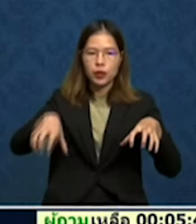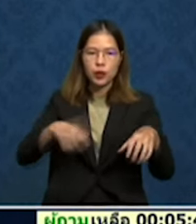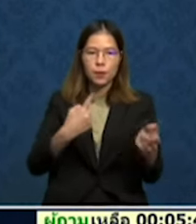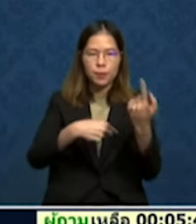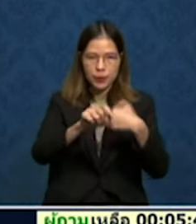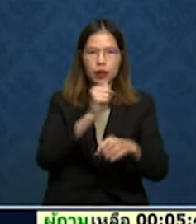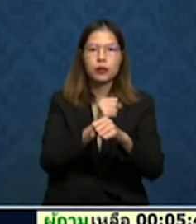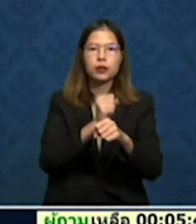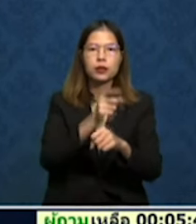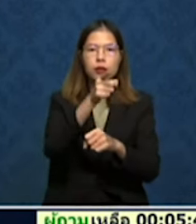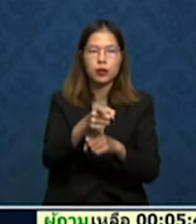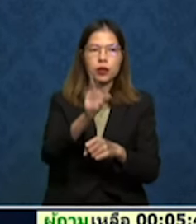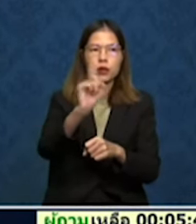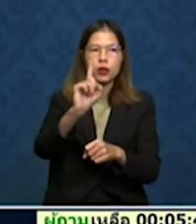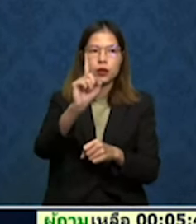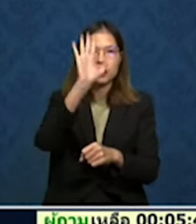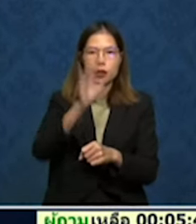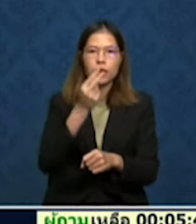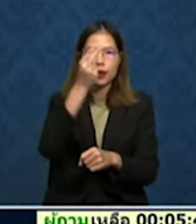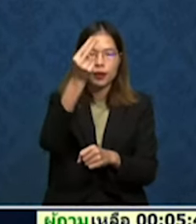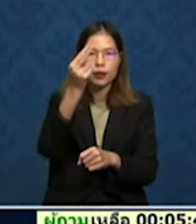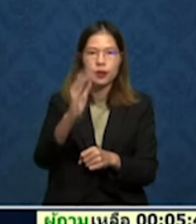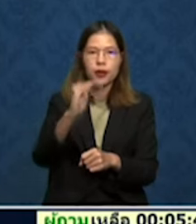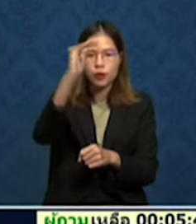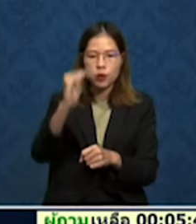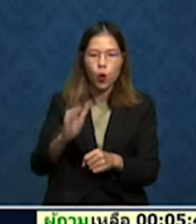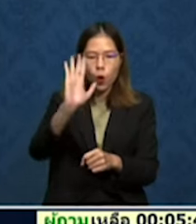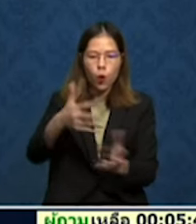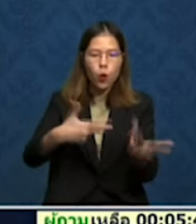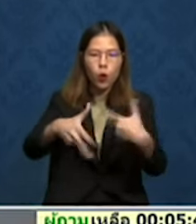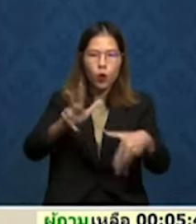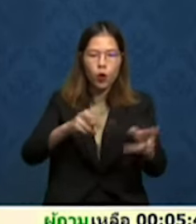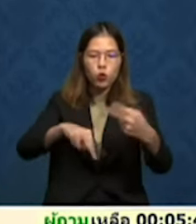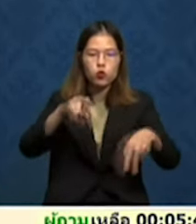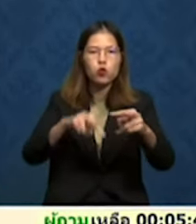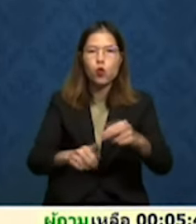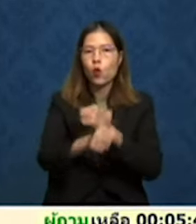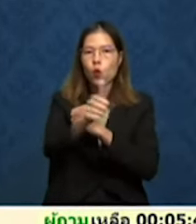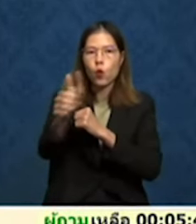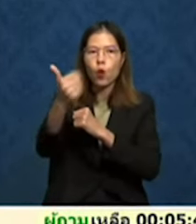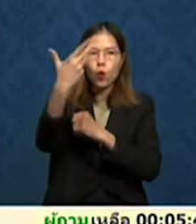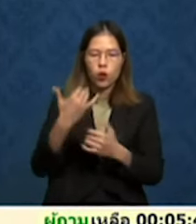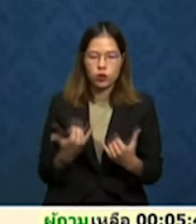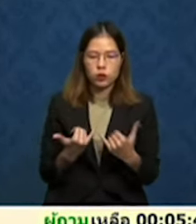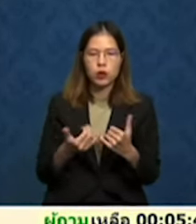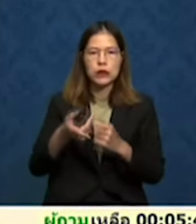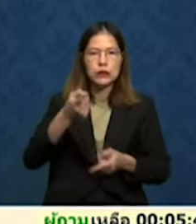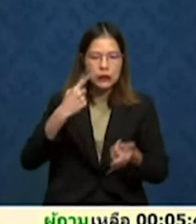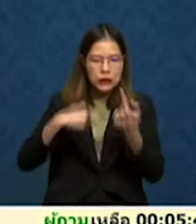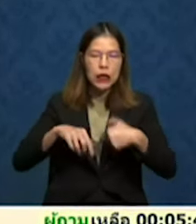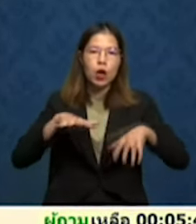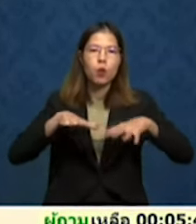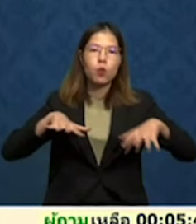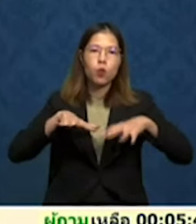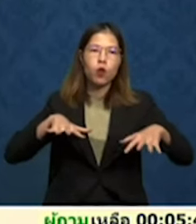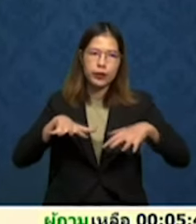ที่แล้วก็อยากที่จะเห็นพี่น้องประชาชนนั้นได้รับการดูแลอย่างดีที่สุดแล้วก็สถานการณ์กลับคืนมาสู่ปกติโดย